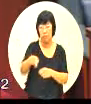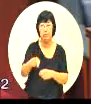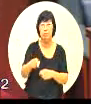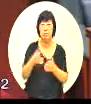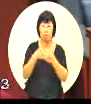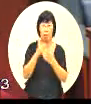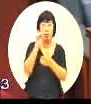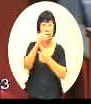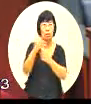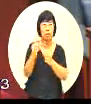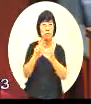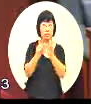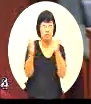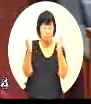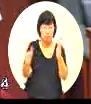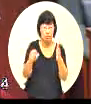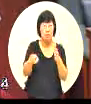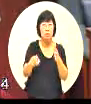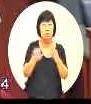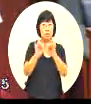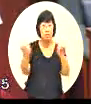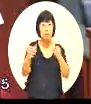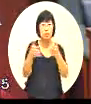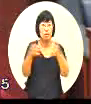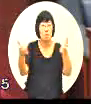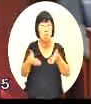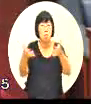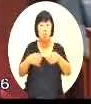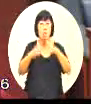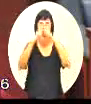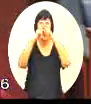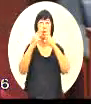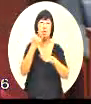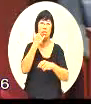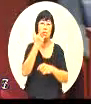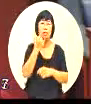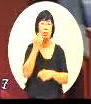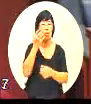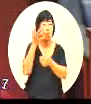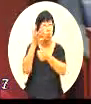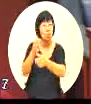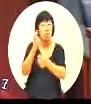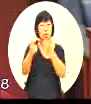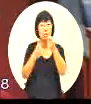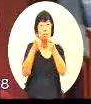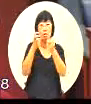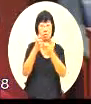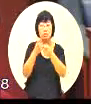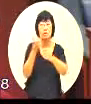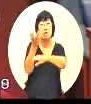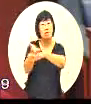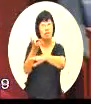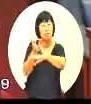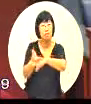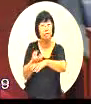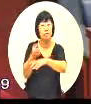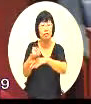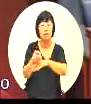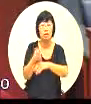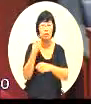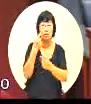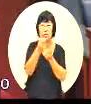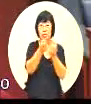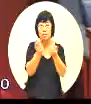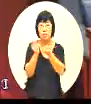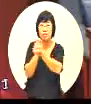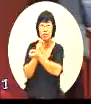善，你要把好的地行咱呢，不是你要开发哦。啊，我问你，啊，你若三十年以后才要用，你是养地的，那我们附近土地不是